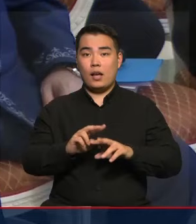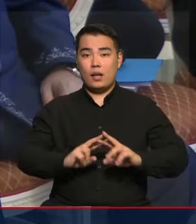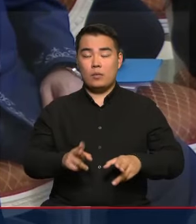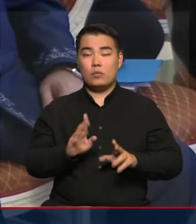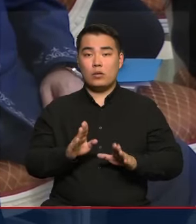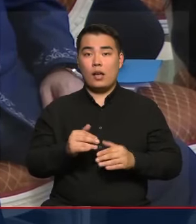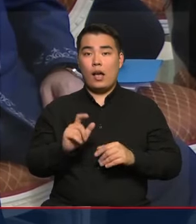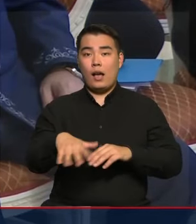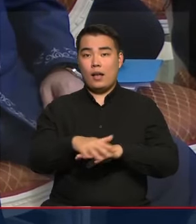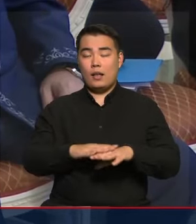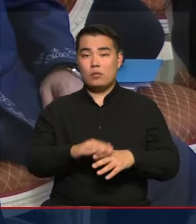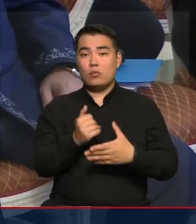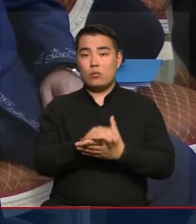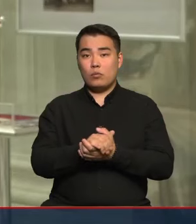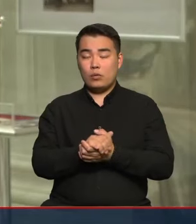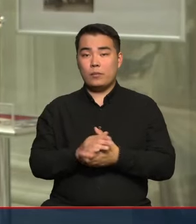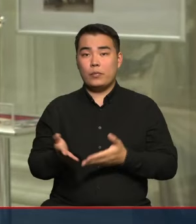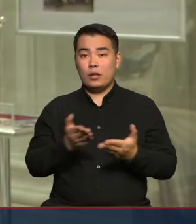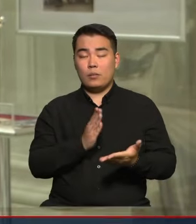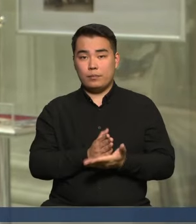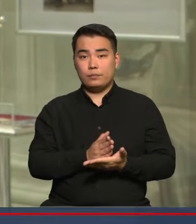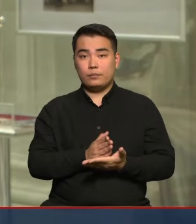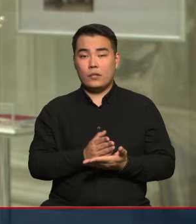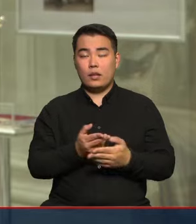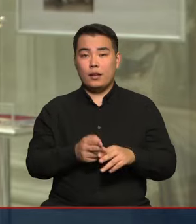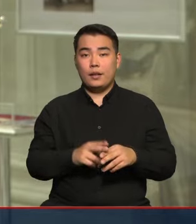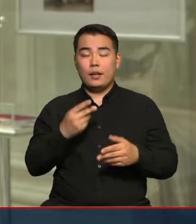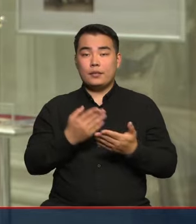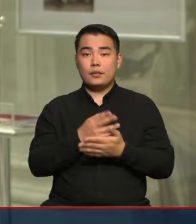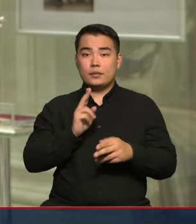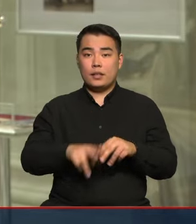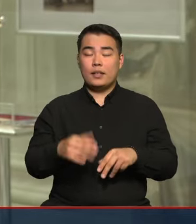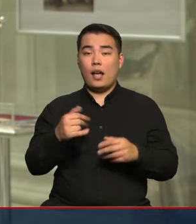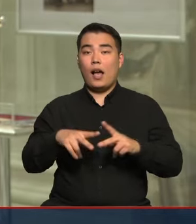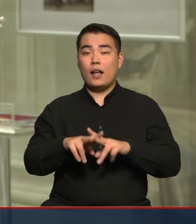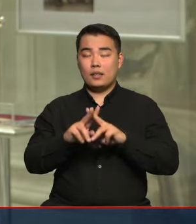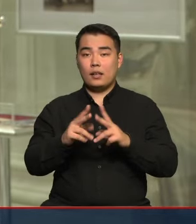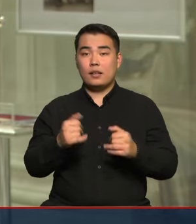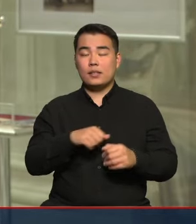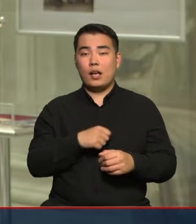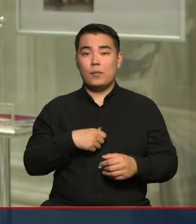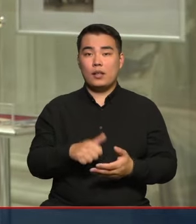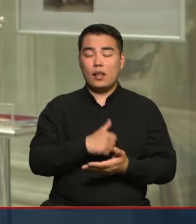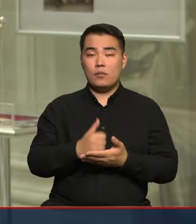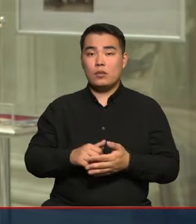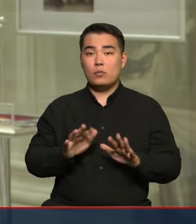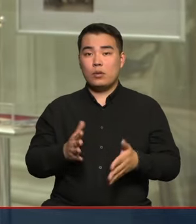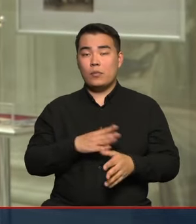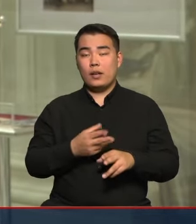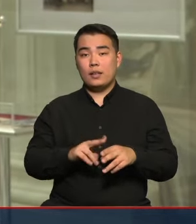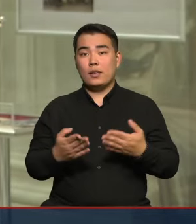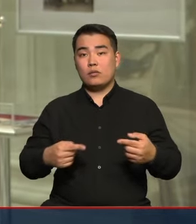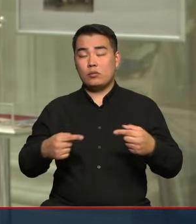– халықты бейбітшілік пен тұрақтылыққа шақыру. Осы шараның аясында бүгін елордамызда бас қаламызда үлкен шаралар болды. Нақтырақ